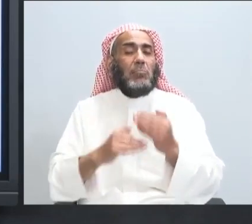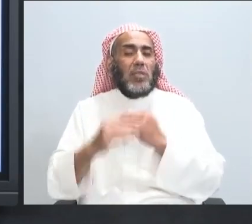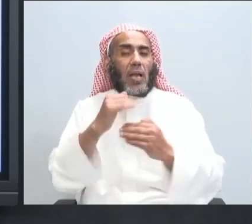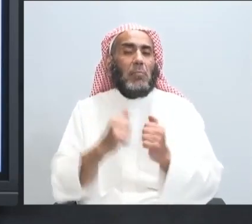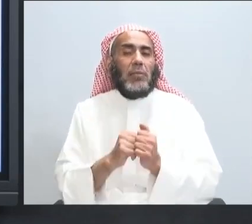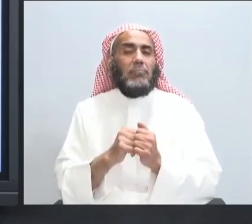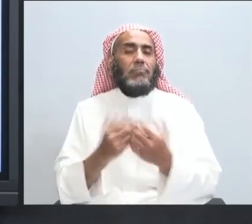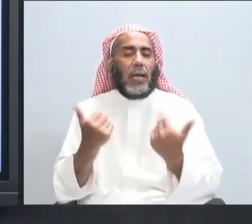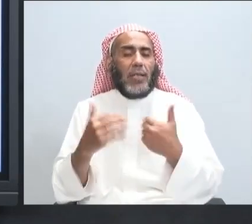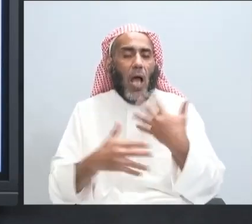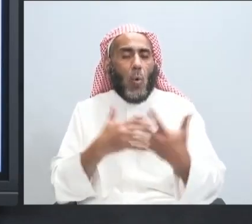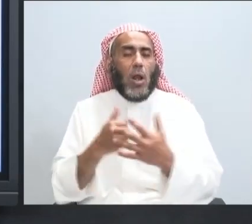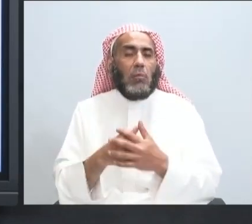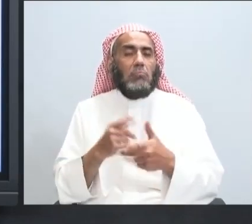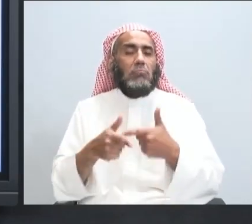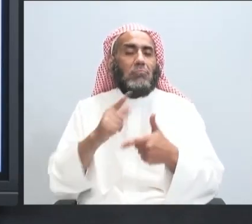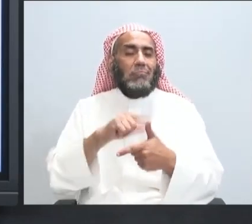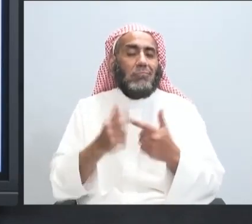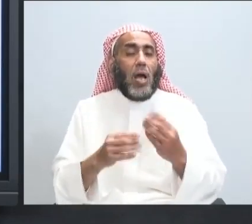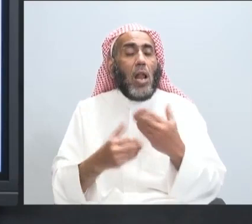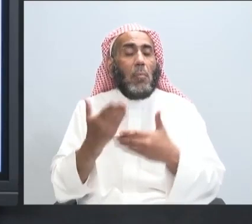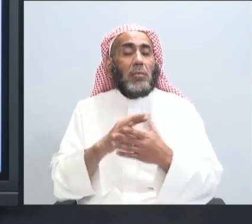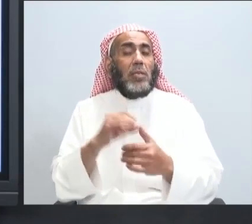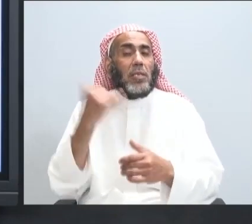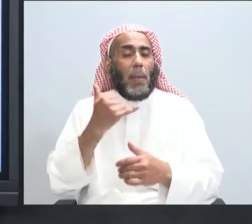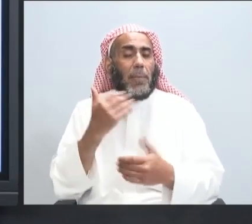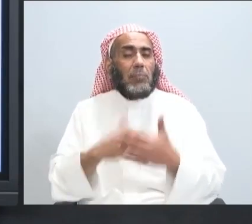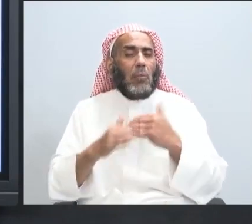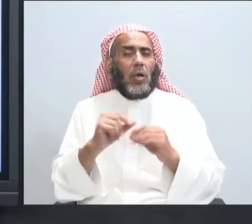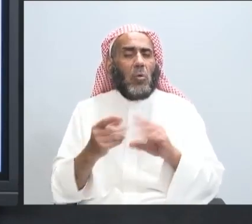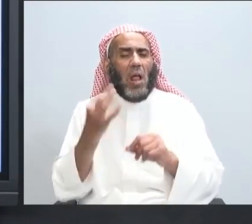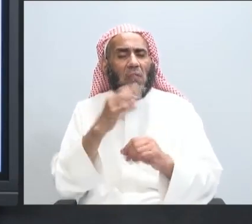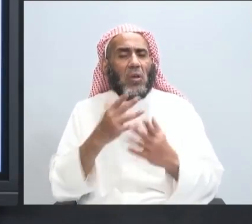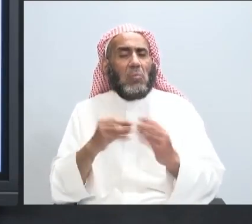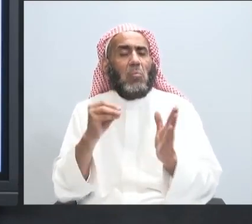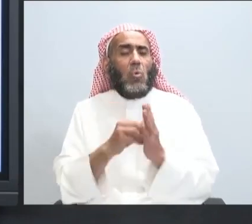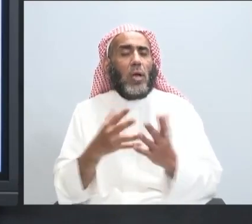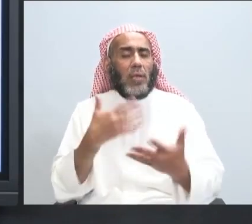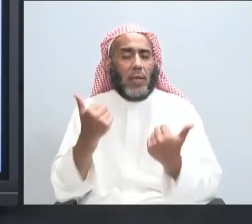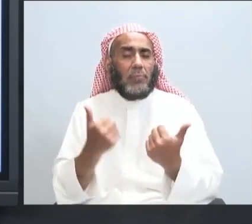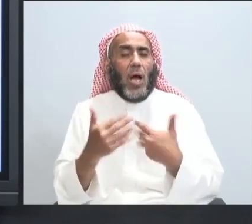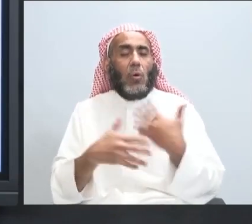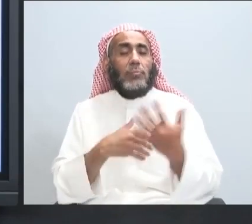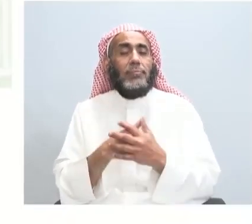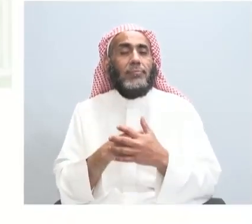بالتقليبات أو المعاجم التي اهتمت بالتقليبات، قد تكون من الألفاظ أو من الموضوعات.